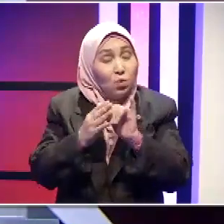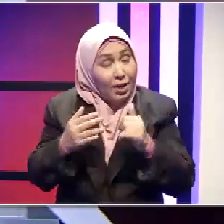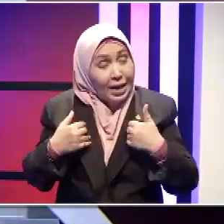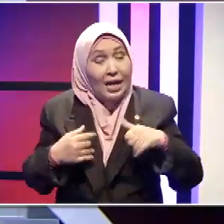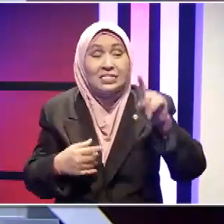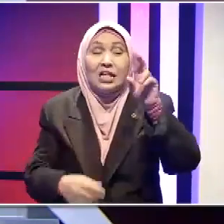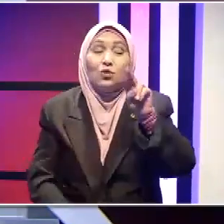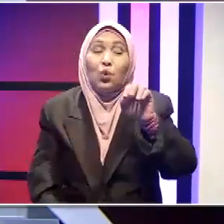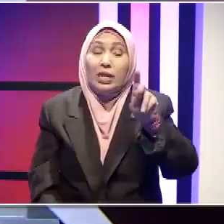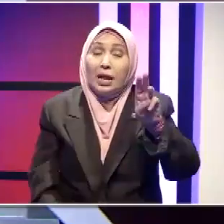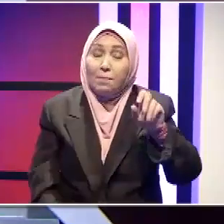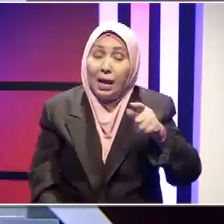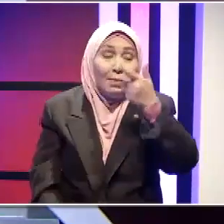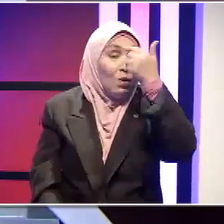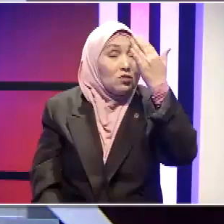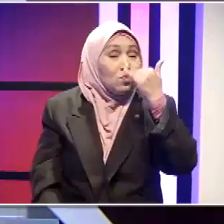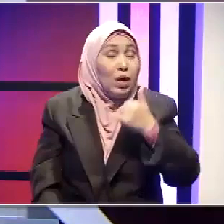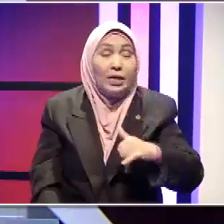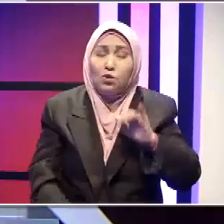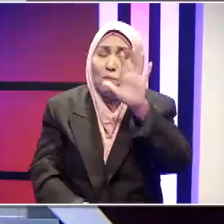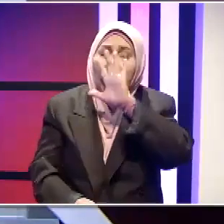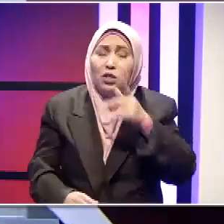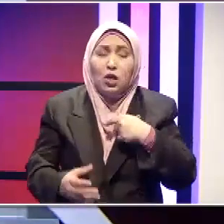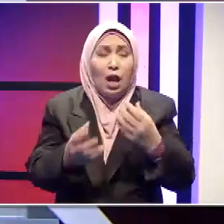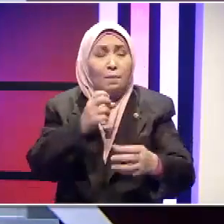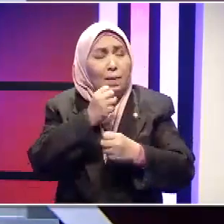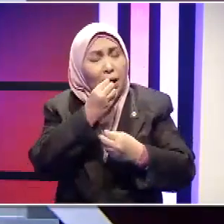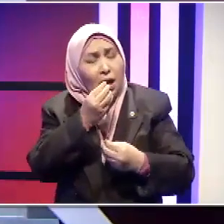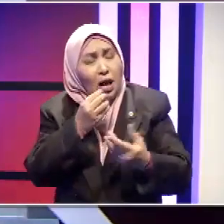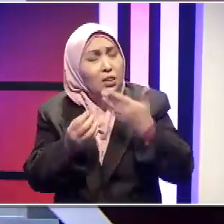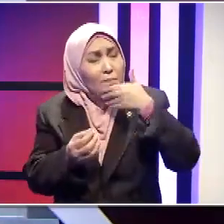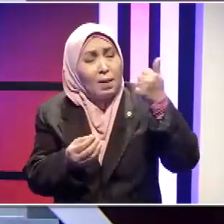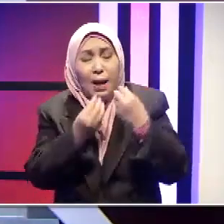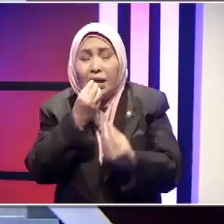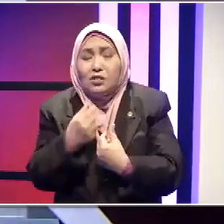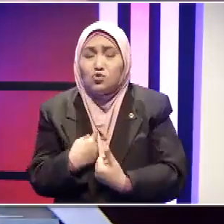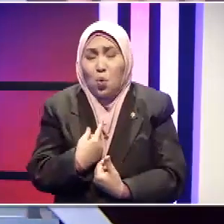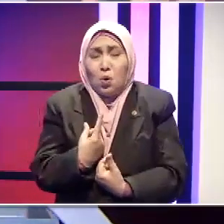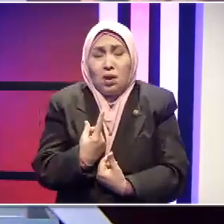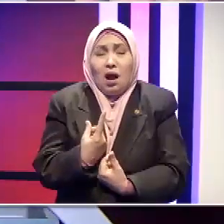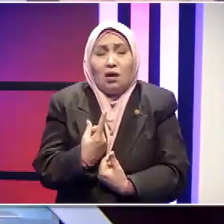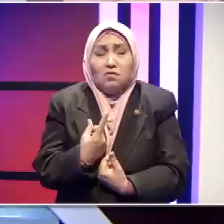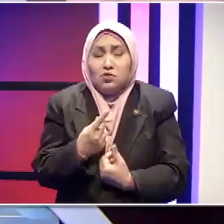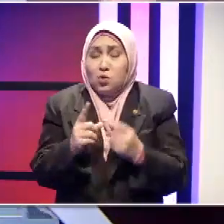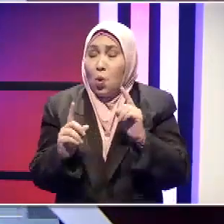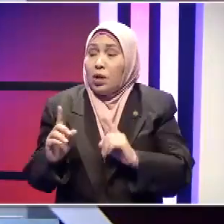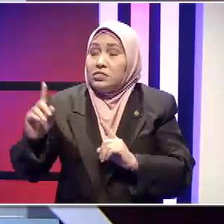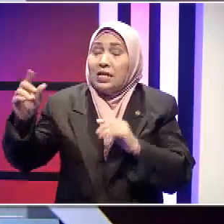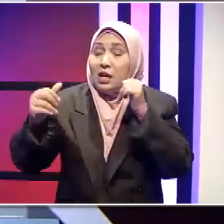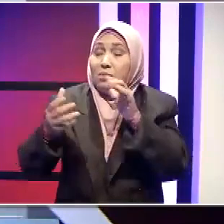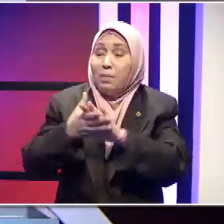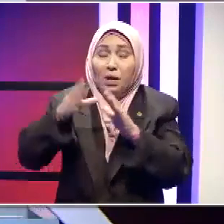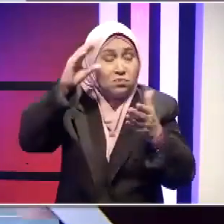satu-satunya GMAT Subhanallah coba yang rasanya kita dapat makanan yang terbaik maka sosok hantu langsung enggak sih rasanya